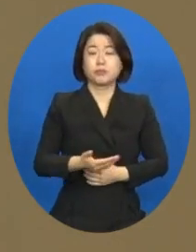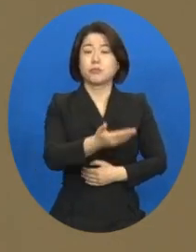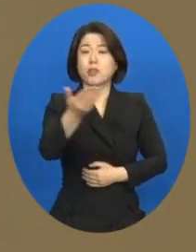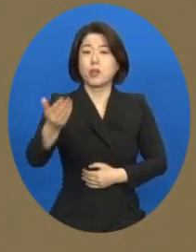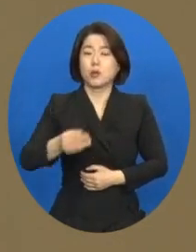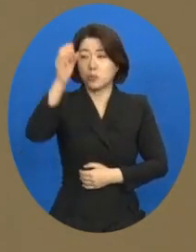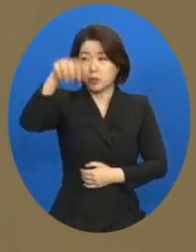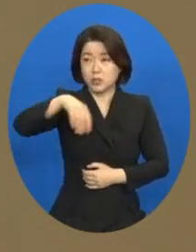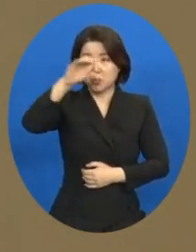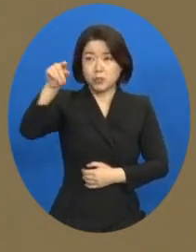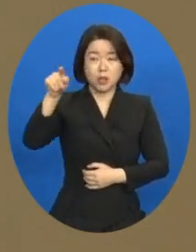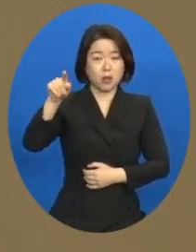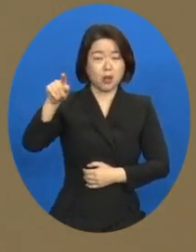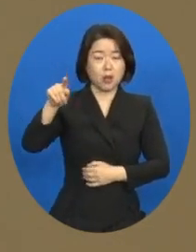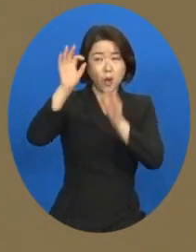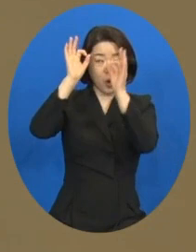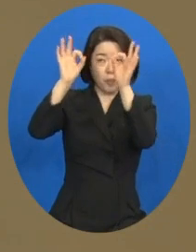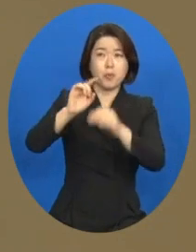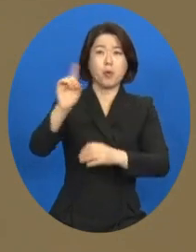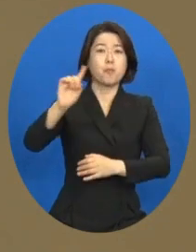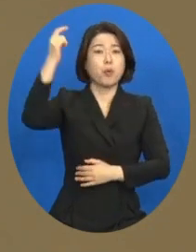여러분의 십자가에서 무엇이 보입니까?